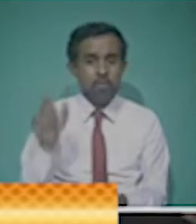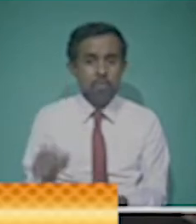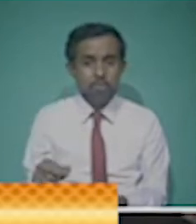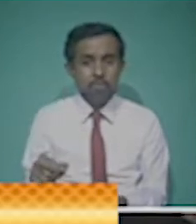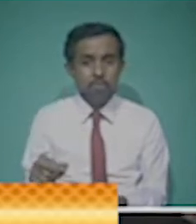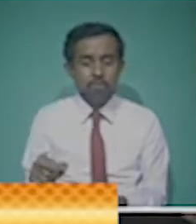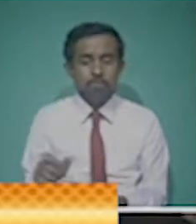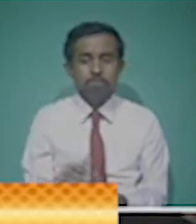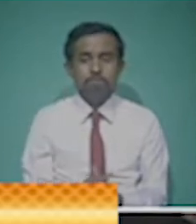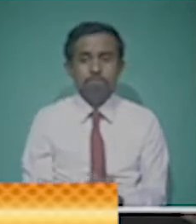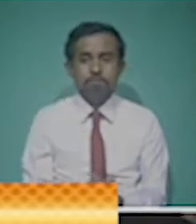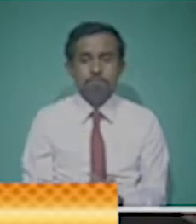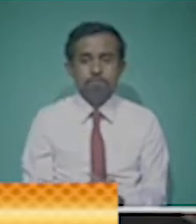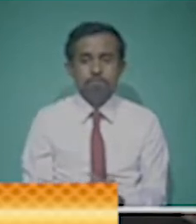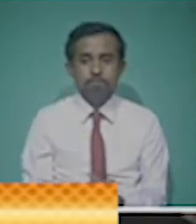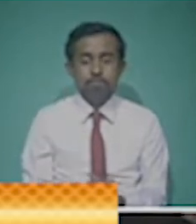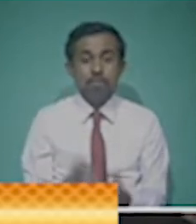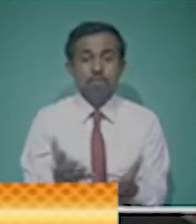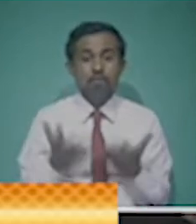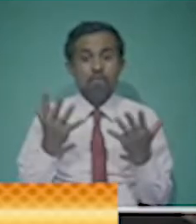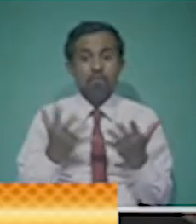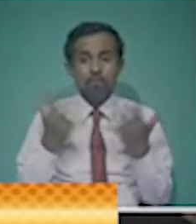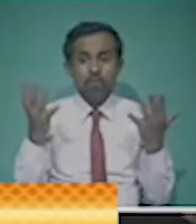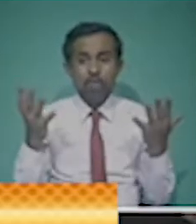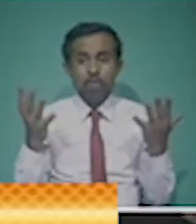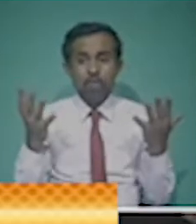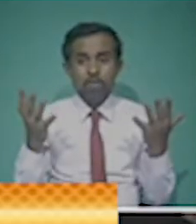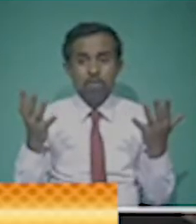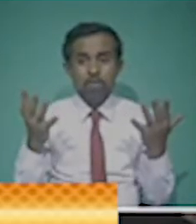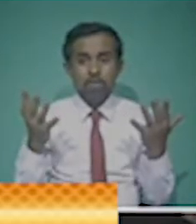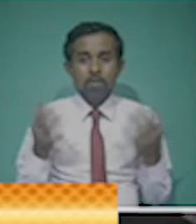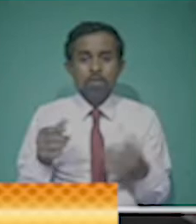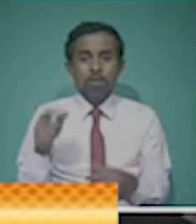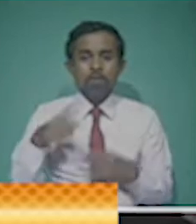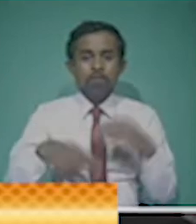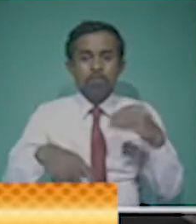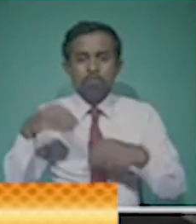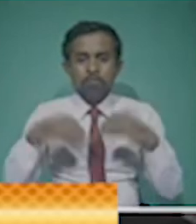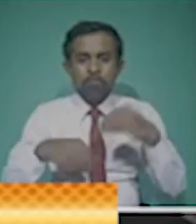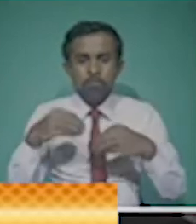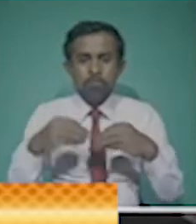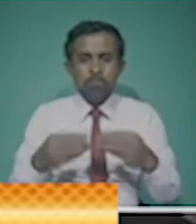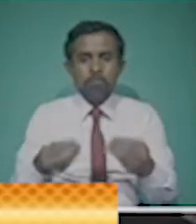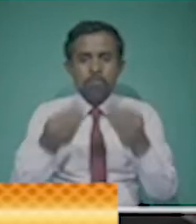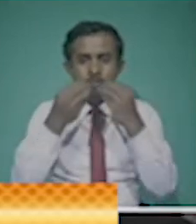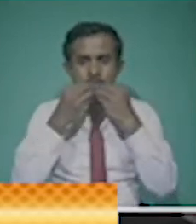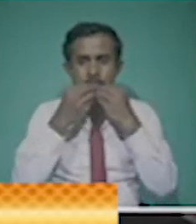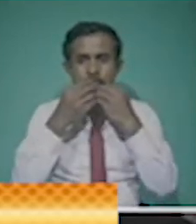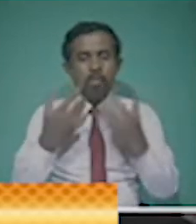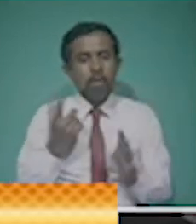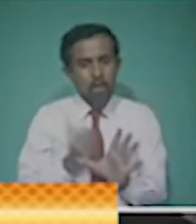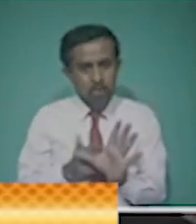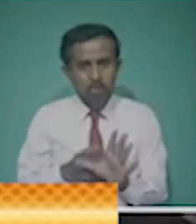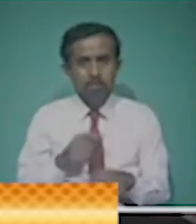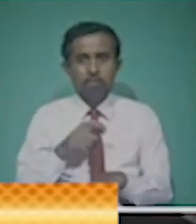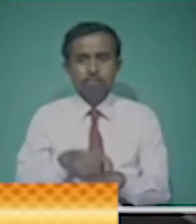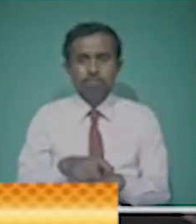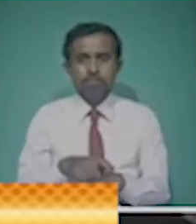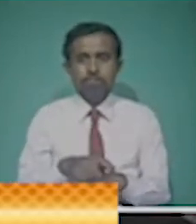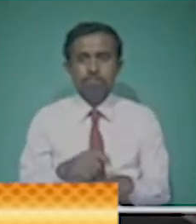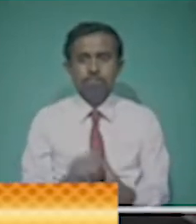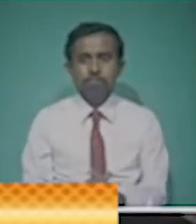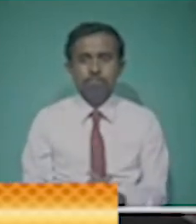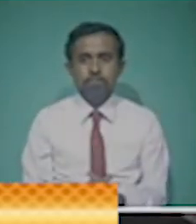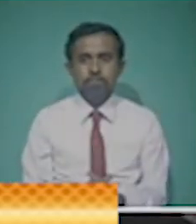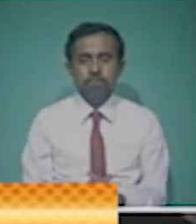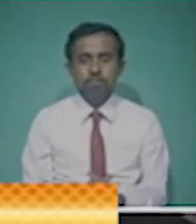அக்கறையாக இருந்திருக்கின்றார். ஆகவே அந்த வகையிலே அவர் இன்று ஜனாதிபதியாக இருக்கின்ற இந்த சூழ்நிலையிலே, இன்று பொருளாதார வீழ்ச்சி கண்டிருக்கின்ற